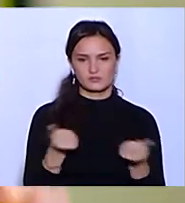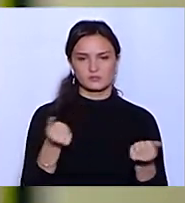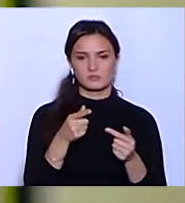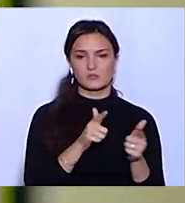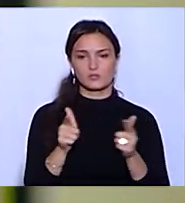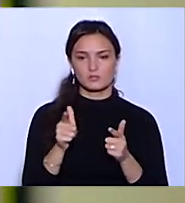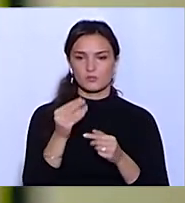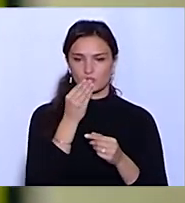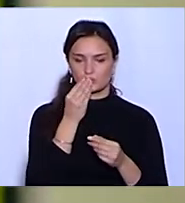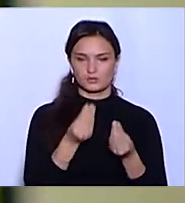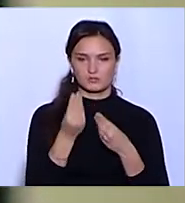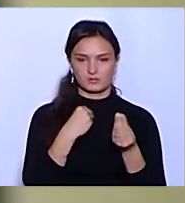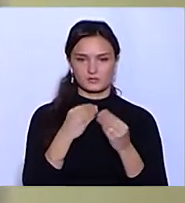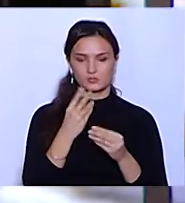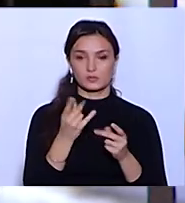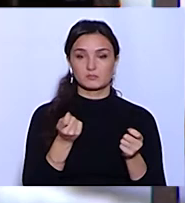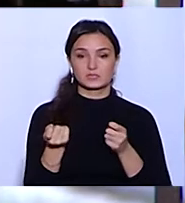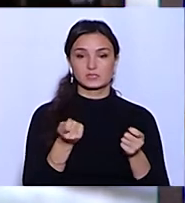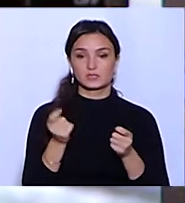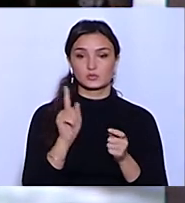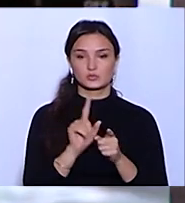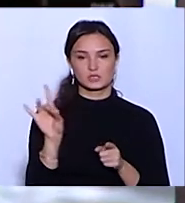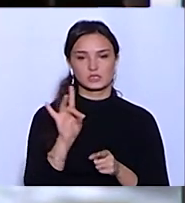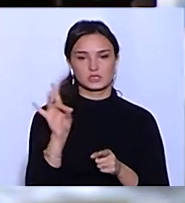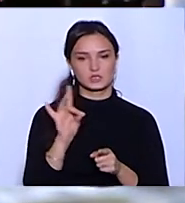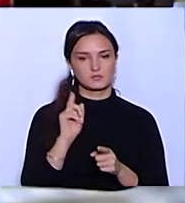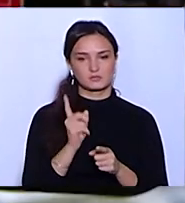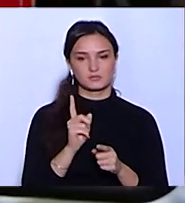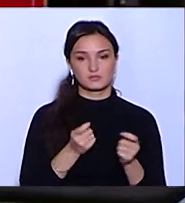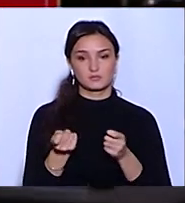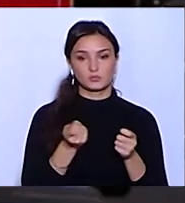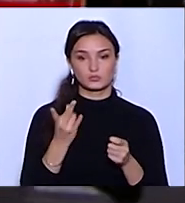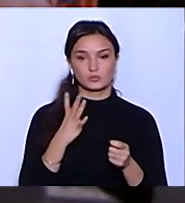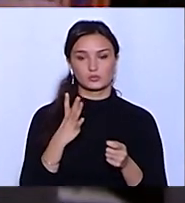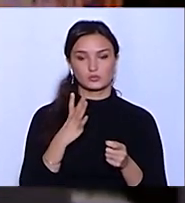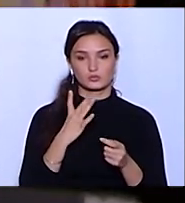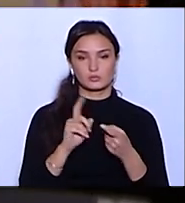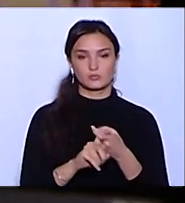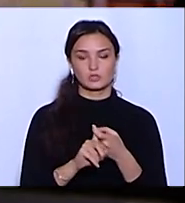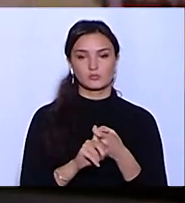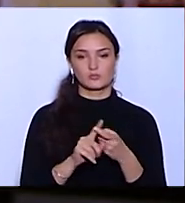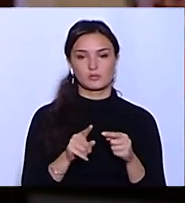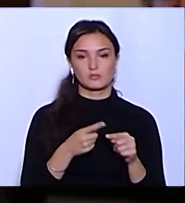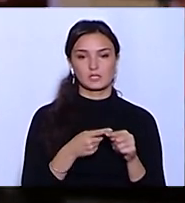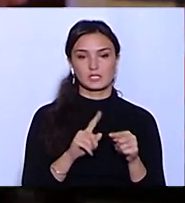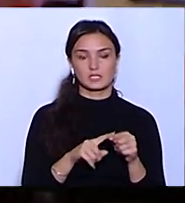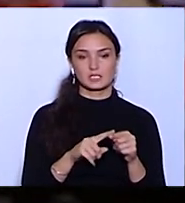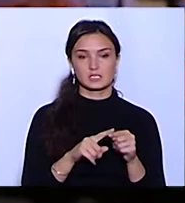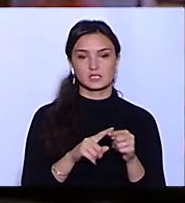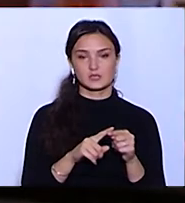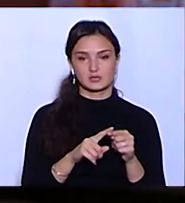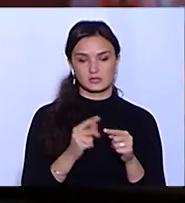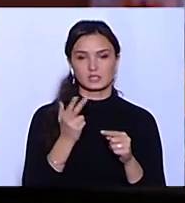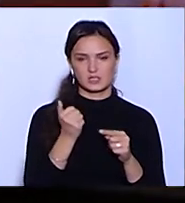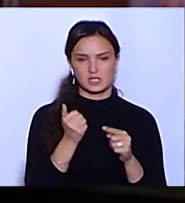მისგან მომზადებული პროდუქტები. სიფრთხილე გმართებს ცხიმებთან დამოკიდებულებაში და მიუხედავად იმისა, რომ რა თქმა